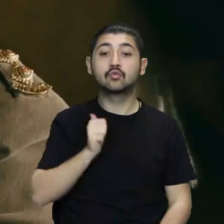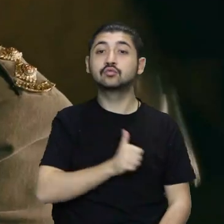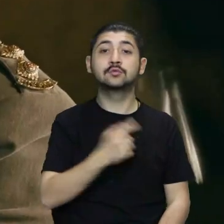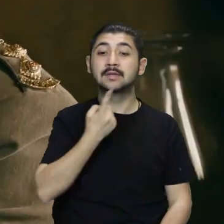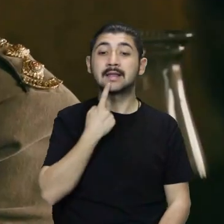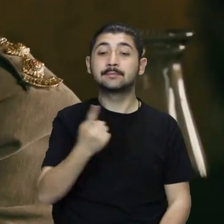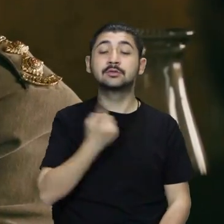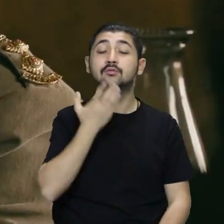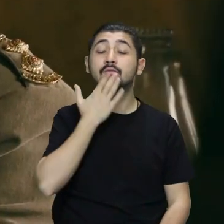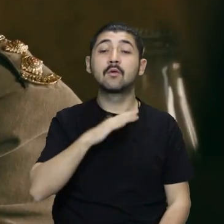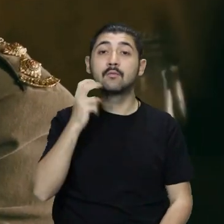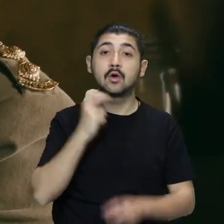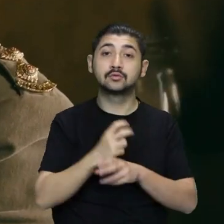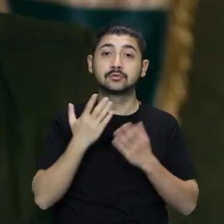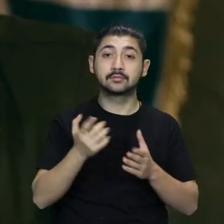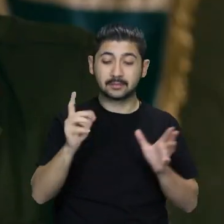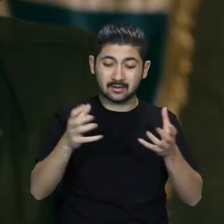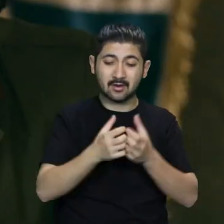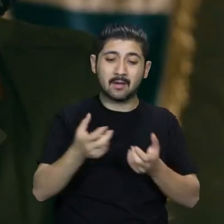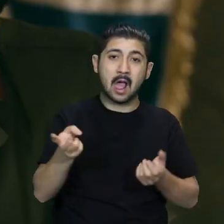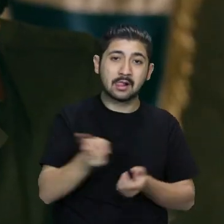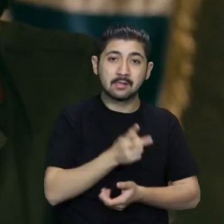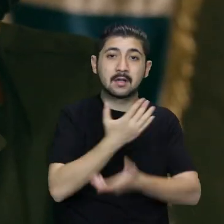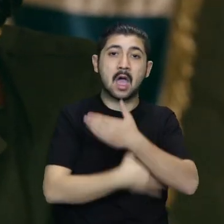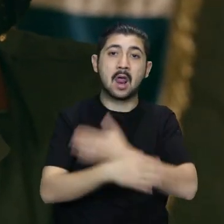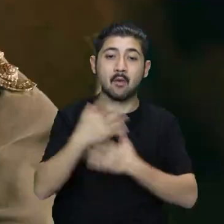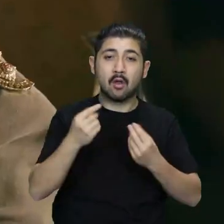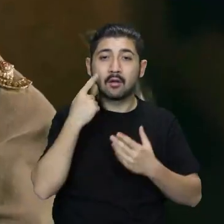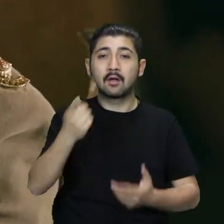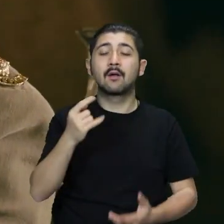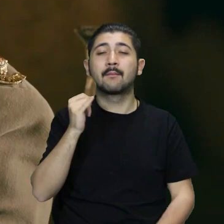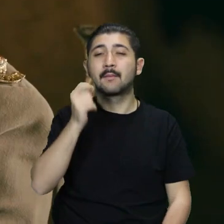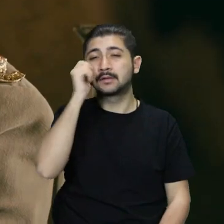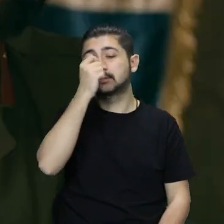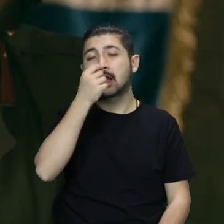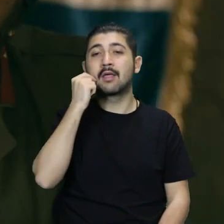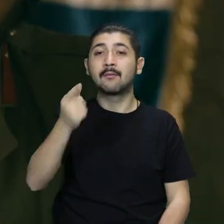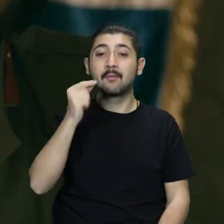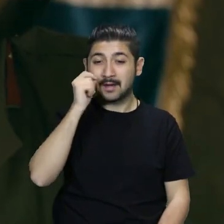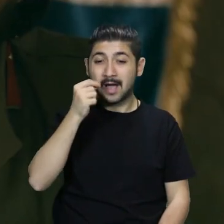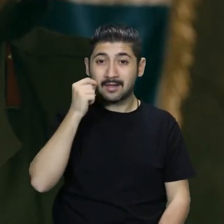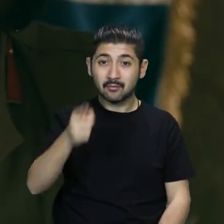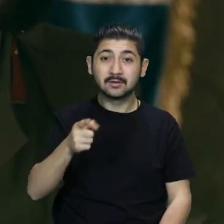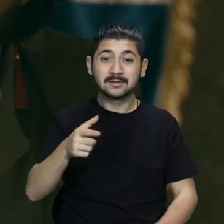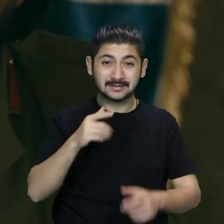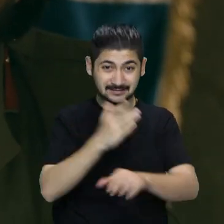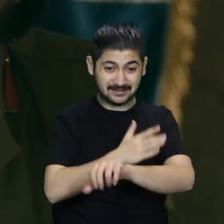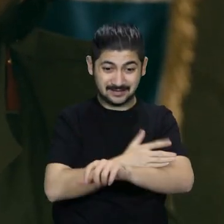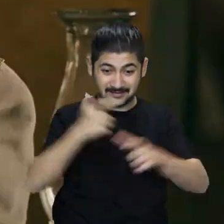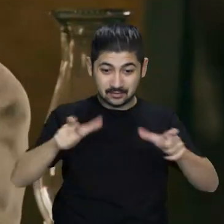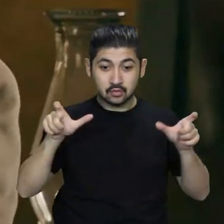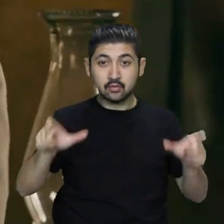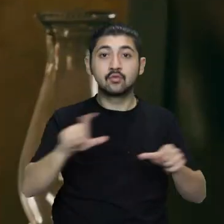kalmadı. Bir grup ölülerden, yaralılardan oluşan zavallılar. Ve bu zavallıların şehri koruyacak güçleri yok